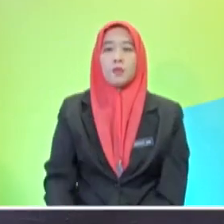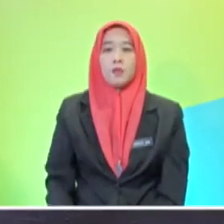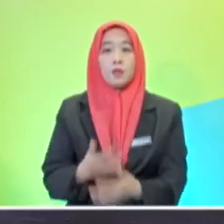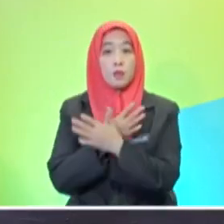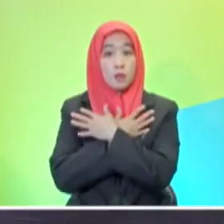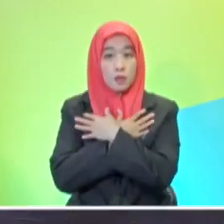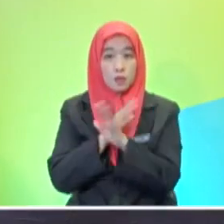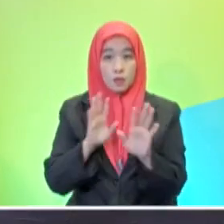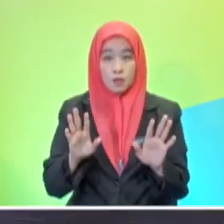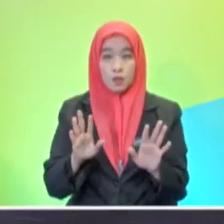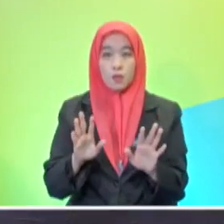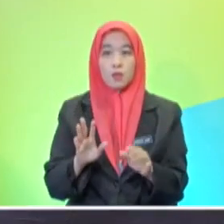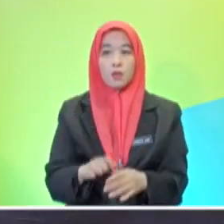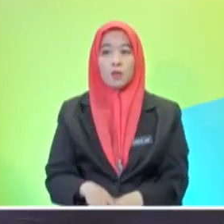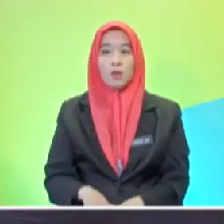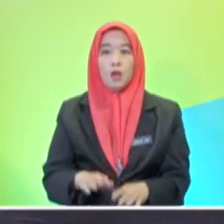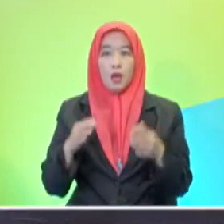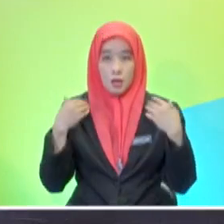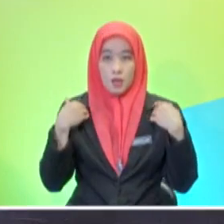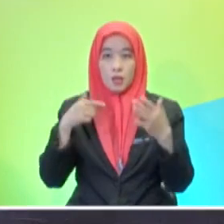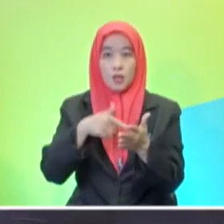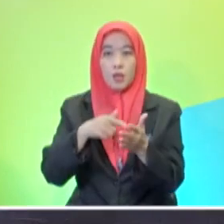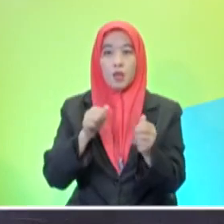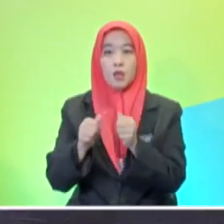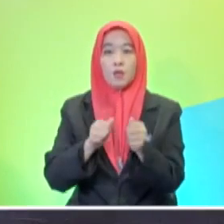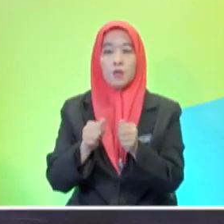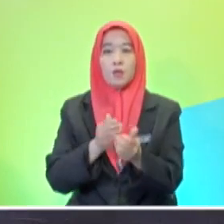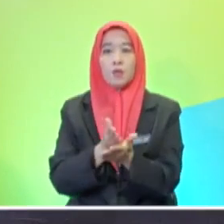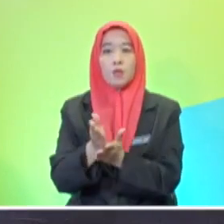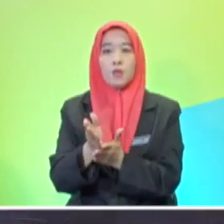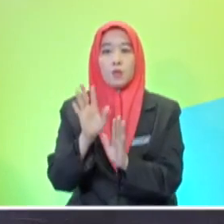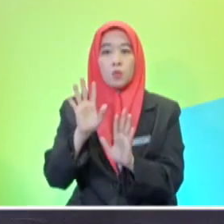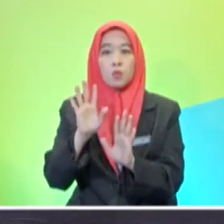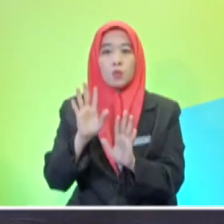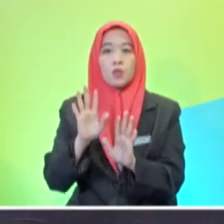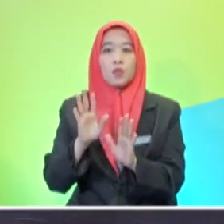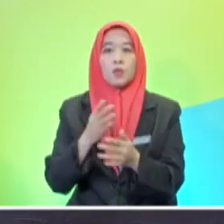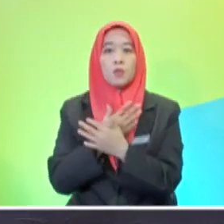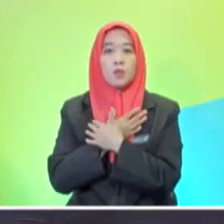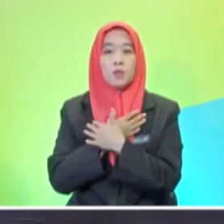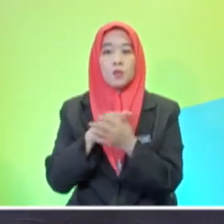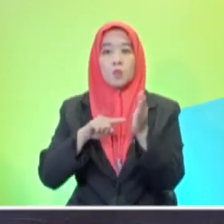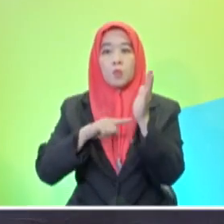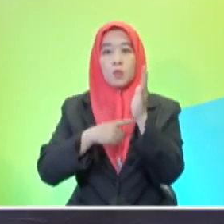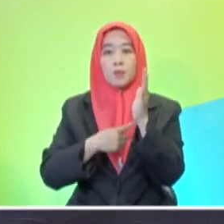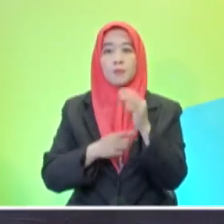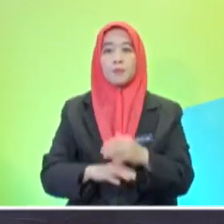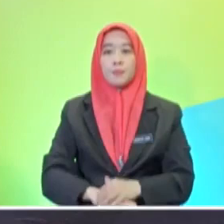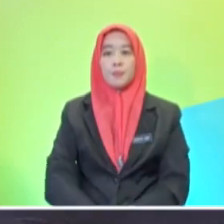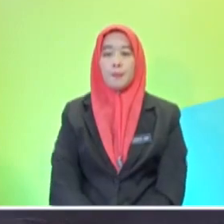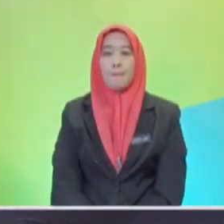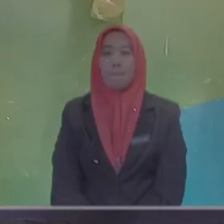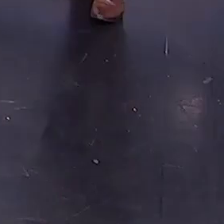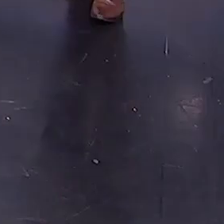Saya pasti ramai yang tertunggu-tunggu aktiviti seterusnya. Jadi nantikan, jangan ke mana-mana. Kita kembali selepas ini di Direct TV